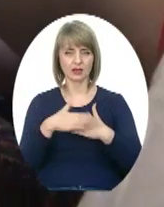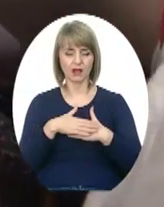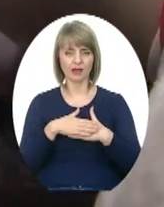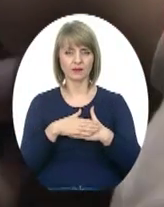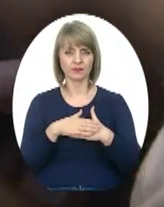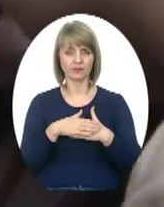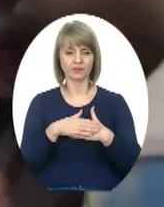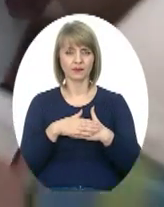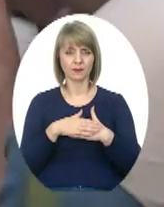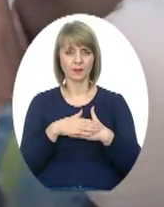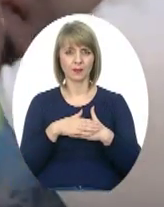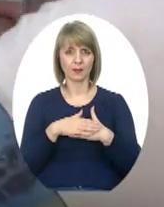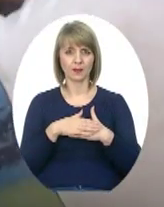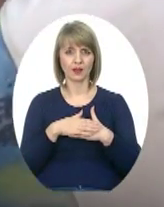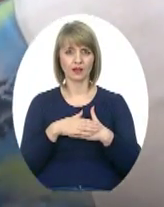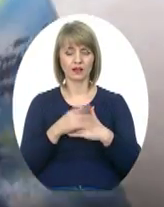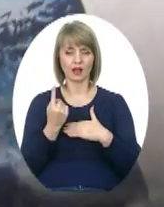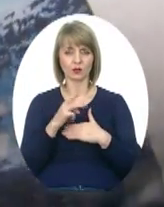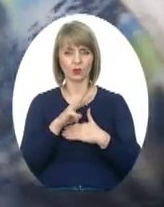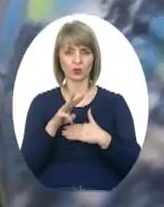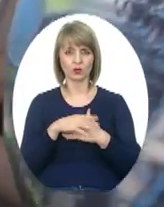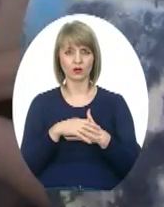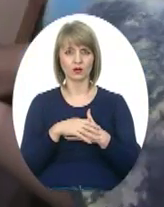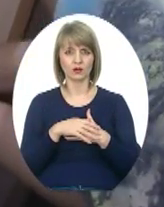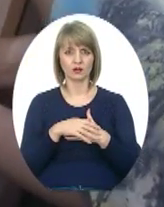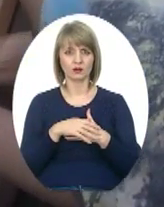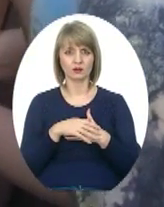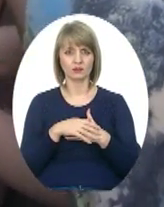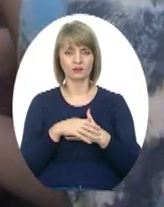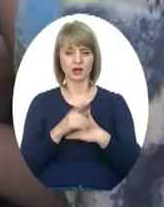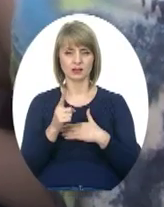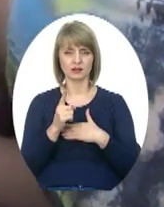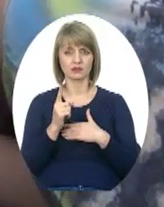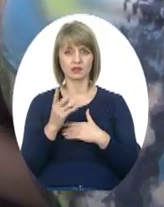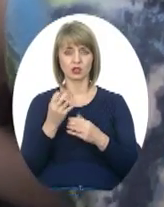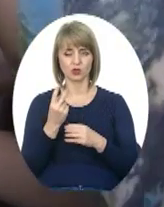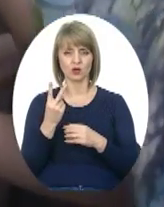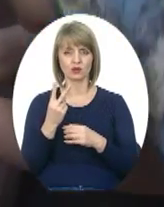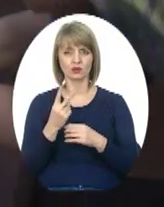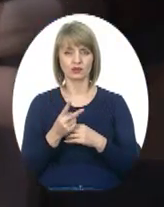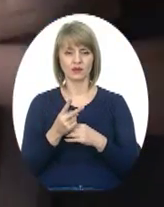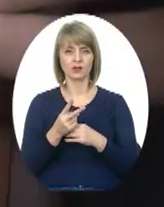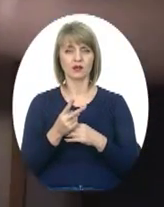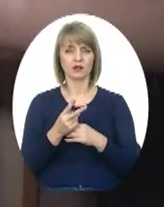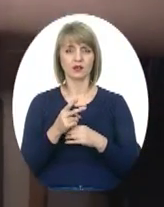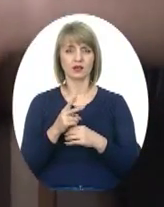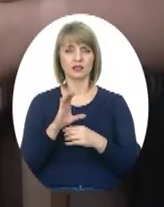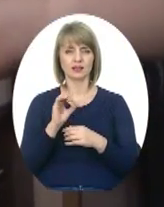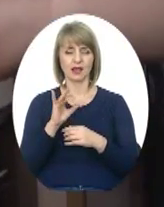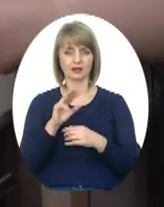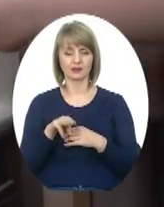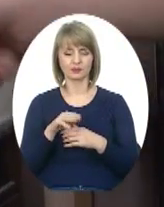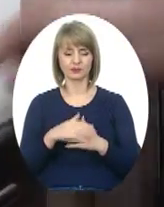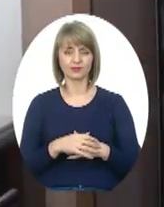Закрывай хорошо. На одну минуту. Нет, вот так, на одну минуту. Раз, еще.